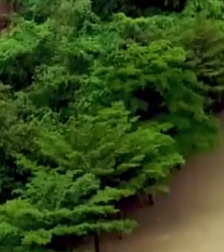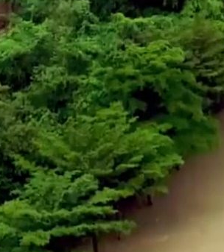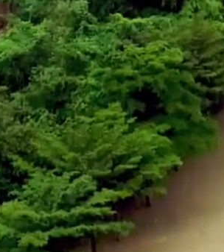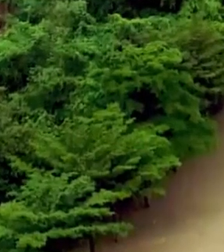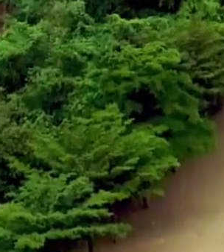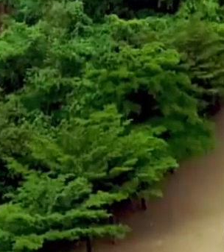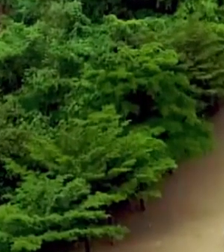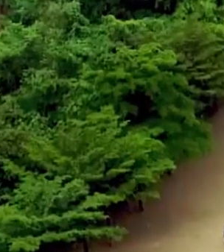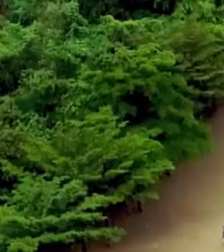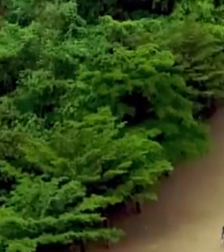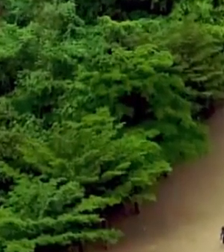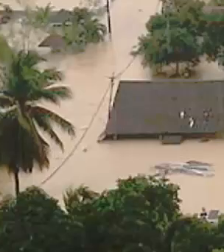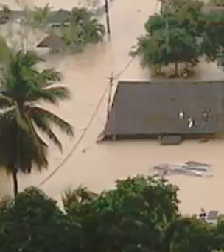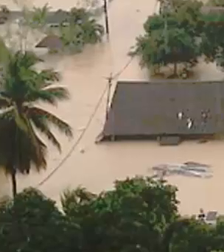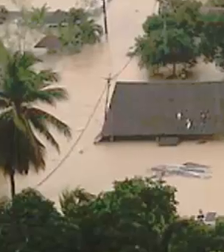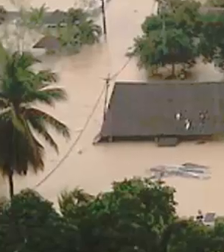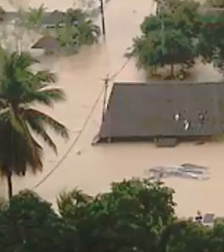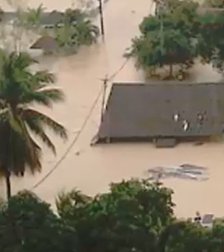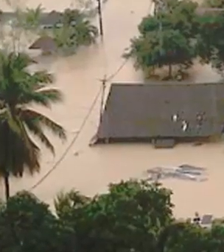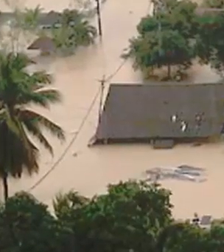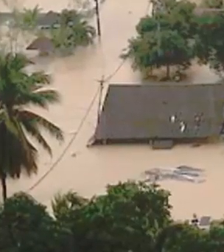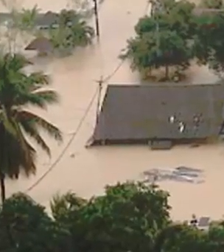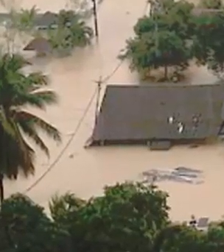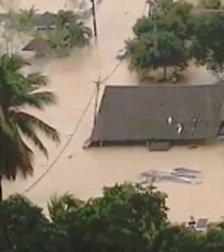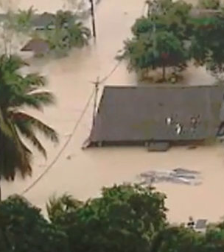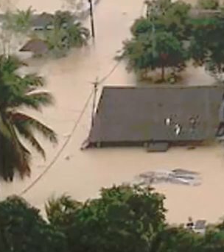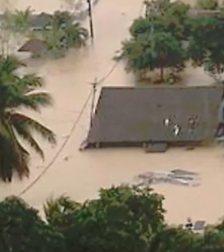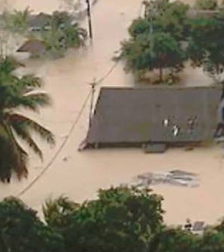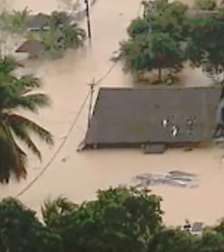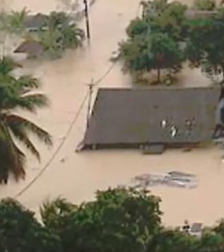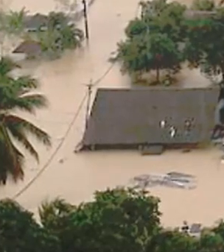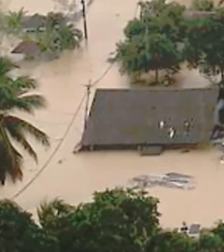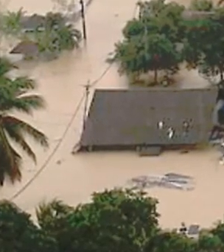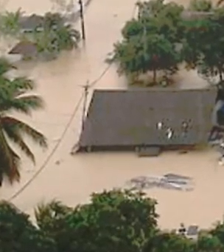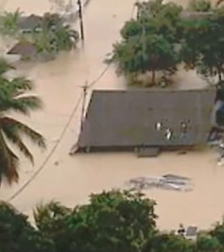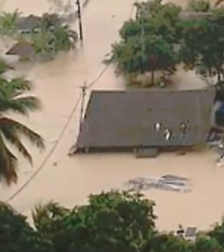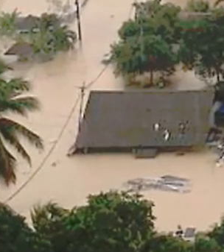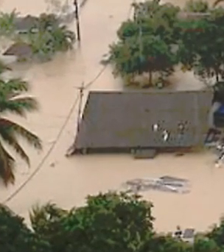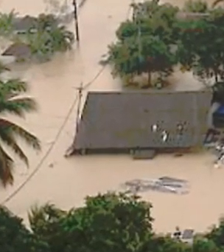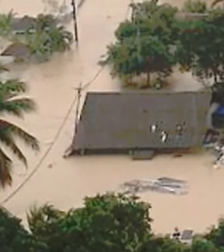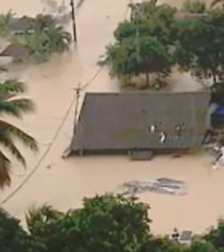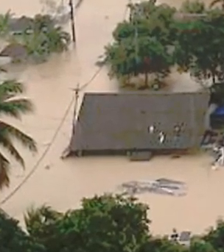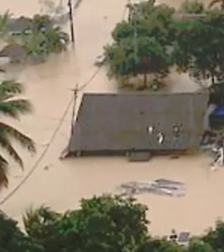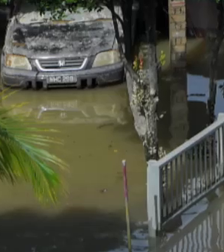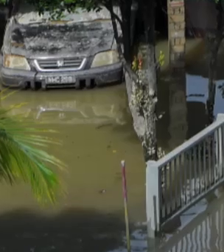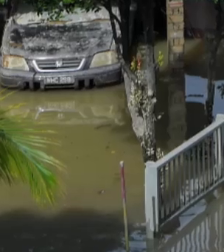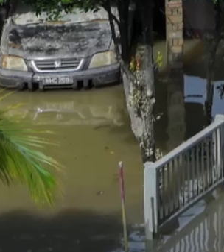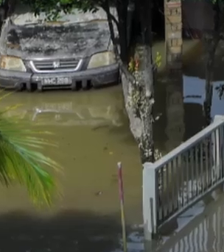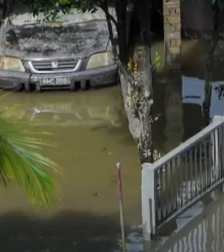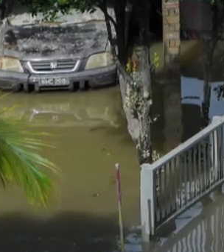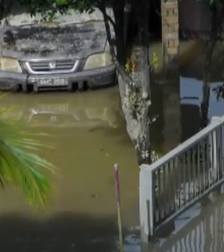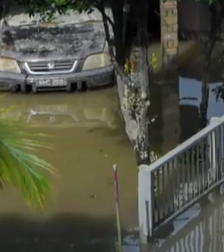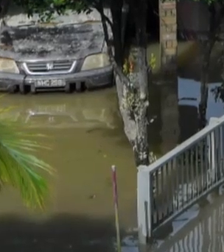keadaan ini ama komite dalam melaksanakan pemakai bantuan dan kemudahan kepada bangsa-bangsa banjir dengan nilai keseluruhan satu